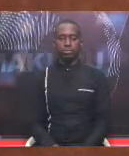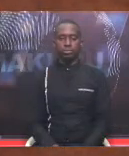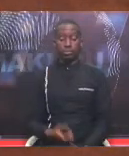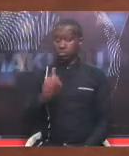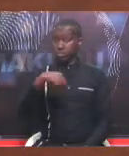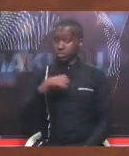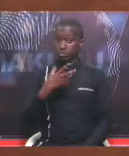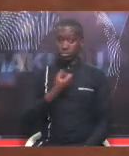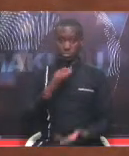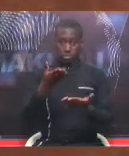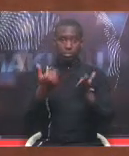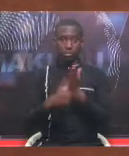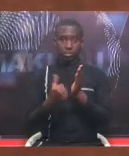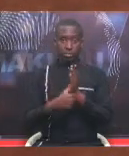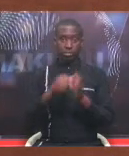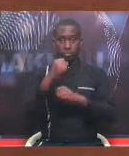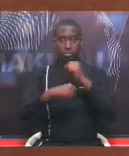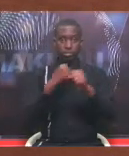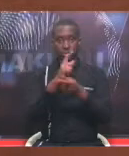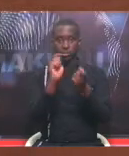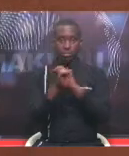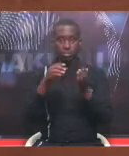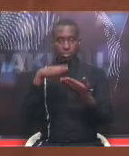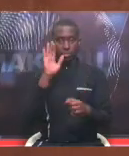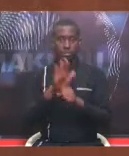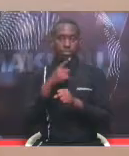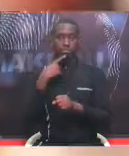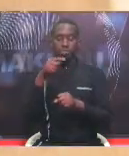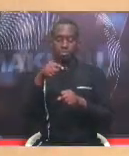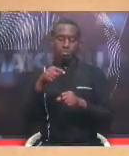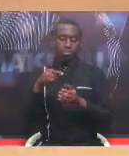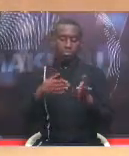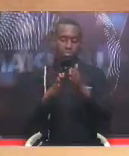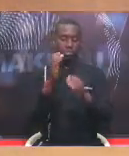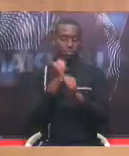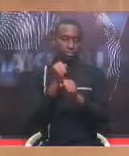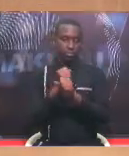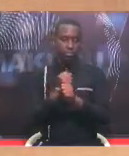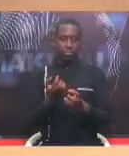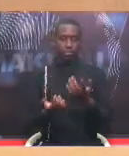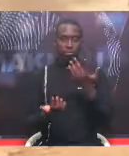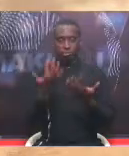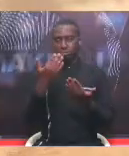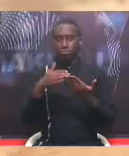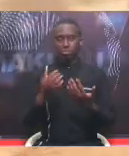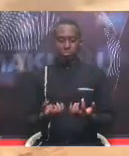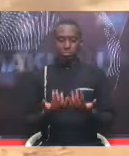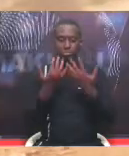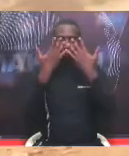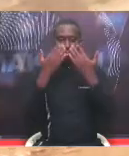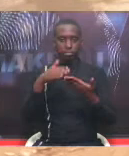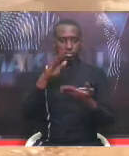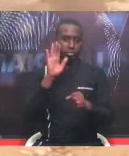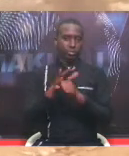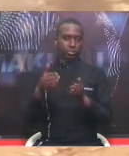Kayoga twagize n'iki kibazo imyaka ibaye myinshi bavuga uyu muhanda ngo bazawukora bakavuga ejo mu ivumbi ritagira ingano rizibiranye uwo ari we